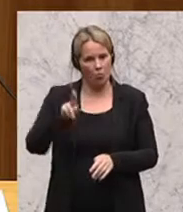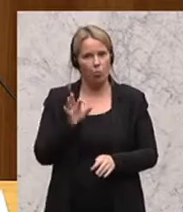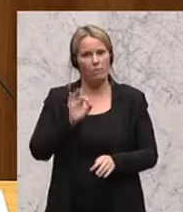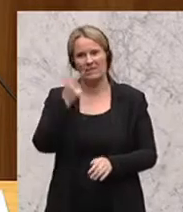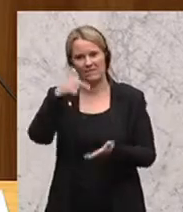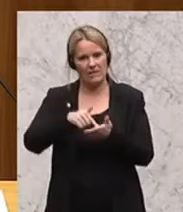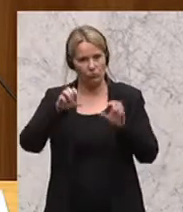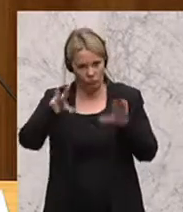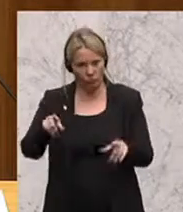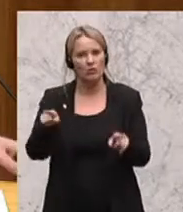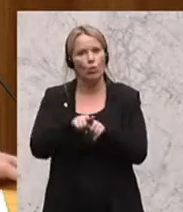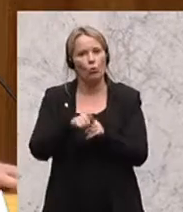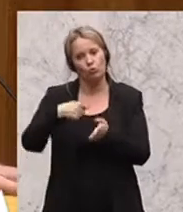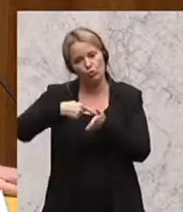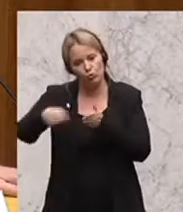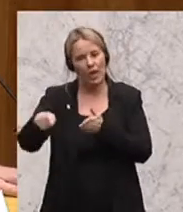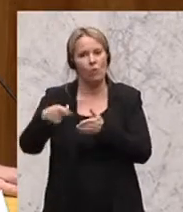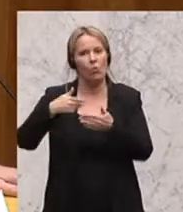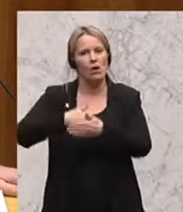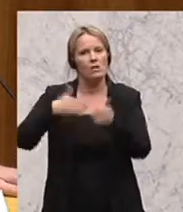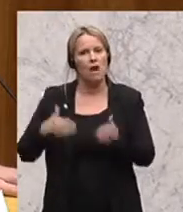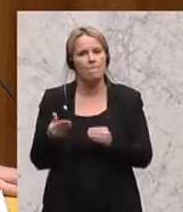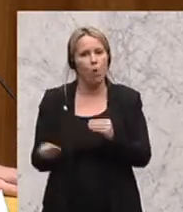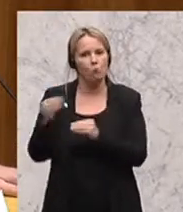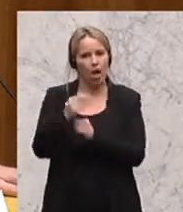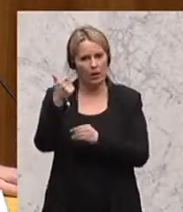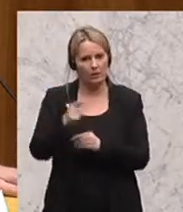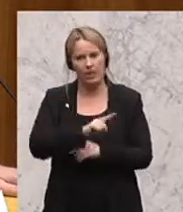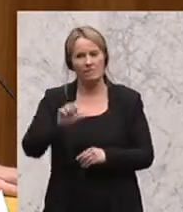2019 und die Streichung der KMU-Umlage 2 bis zum